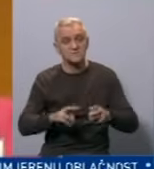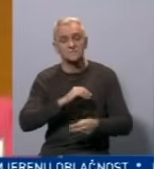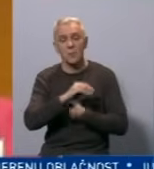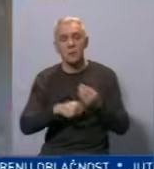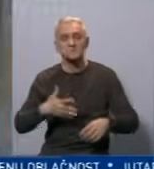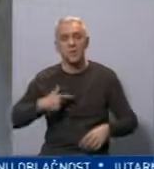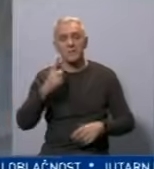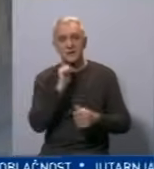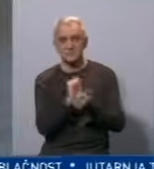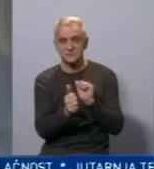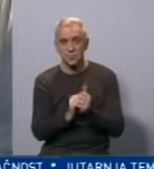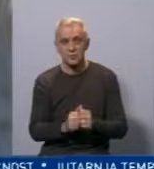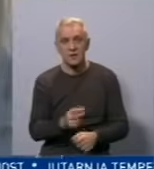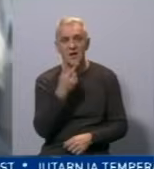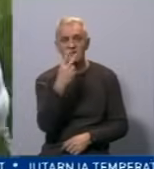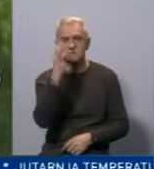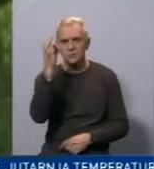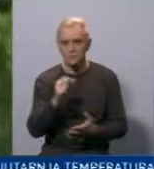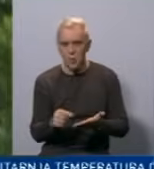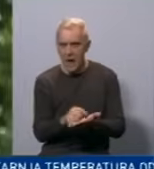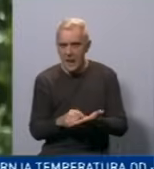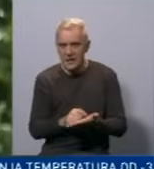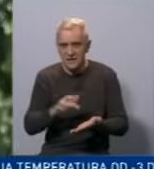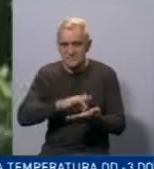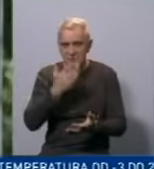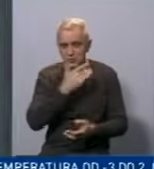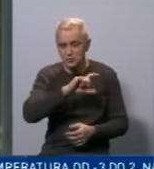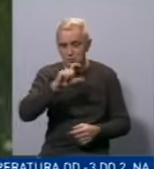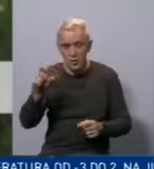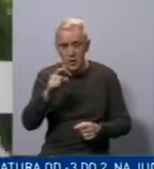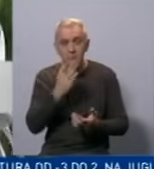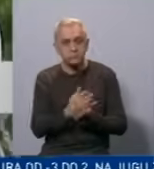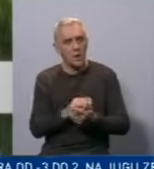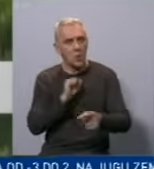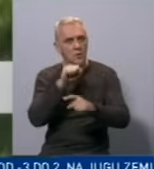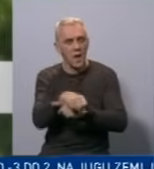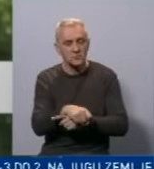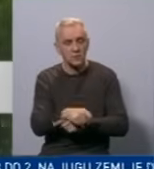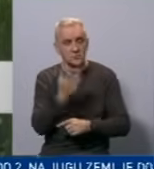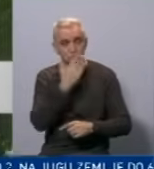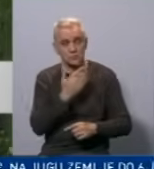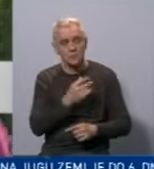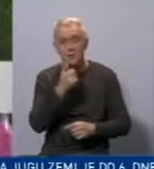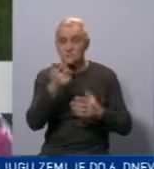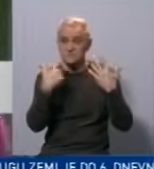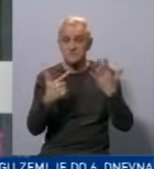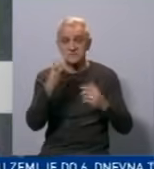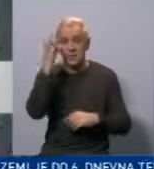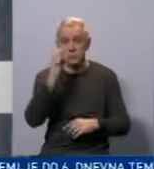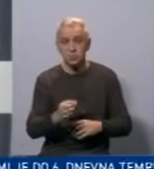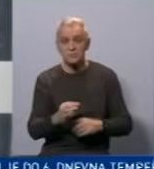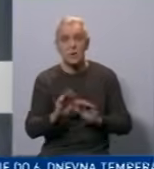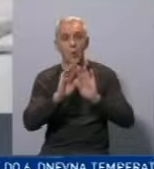i sporta. 20% anketiranih srednjoškolaca je doživjelo neki vid nasilja tokom školovanja, od čega 70%